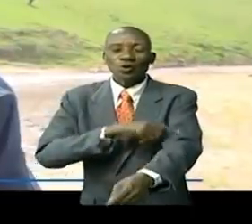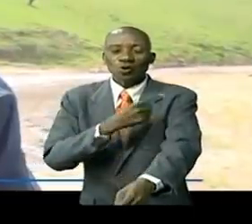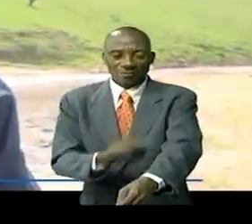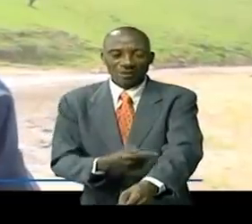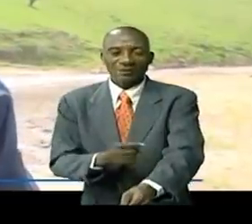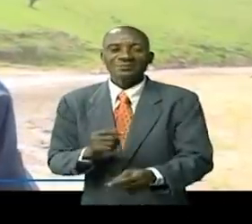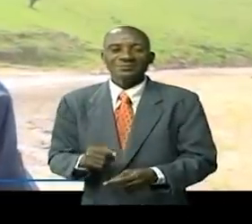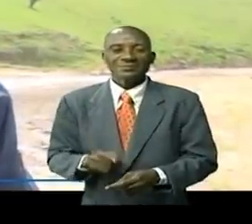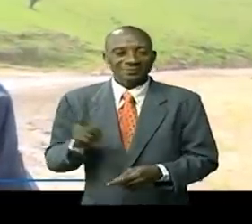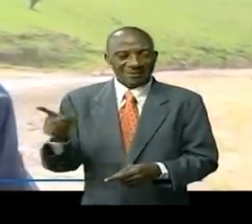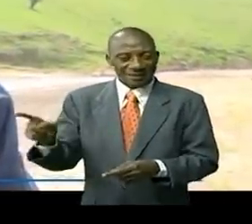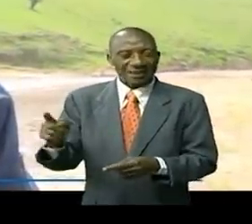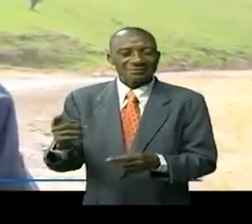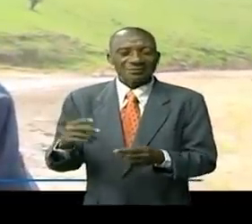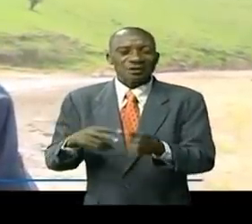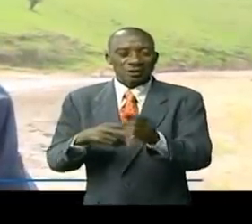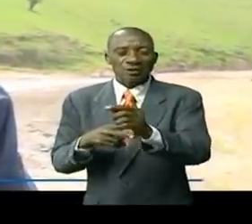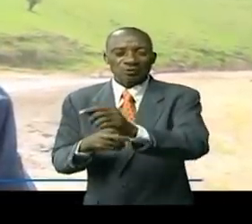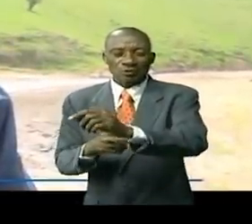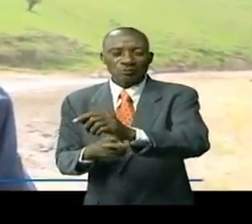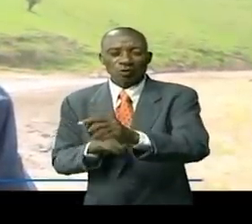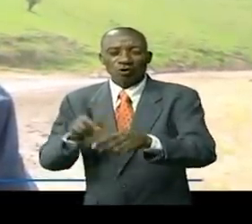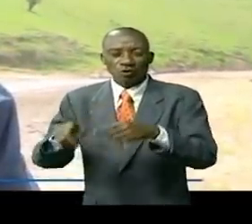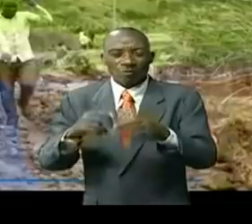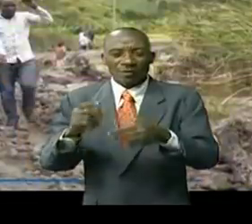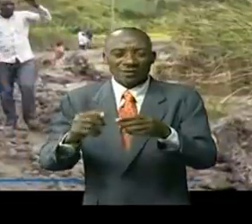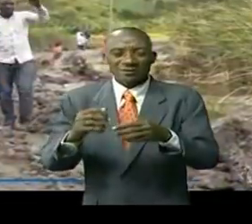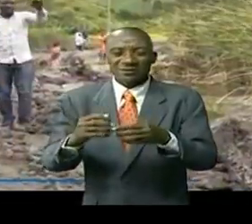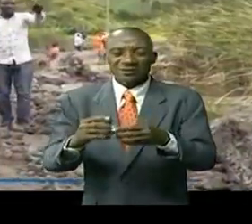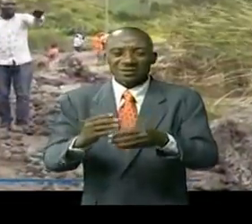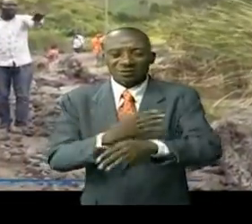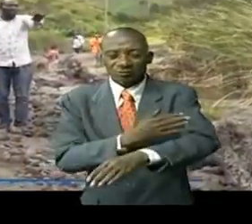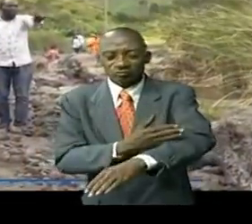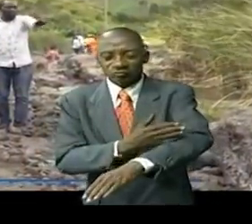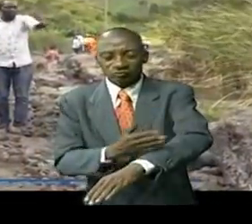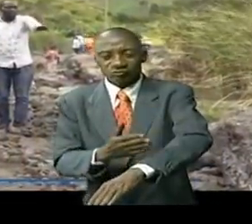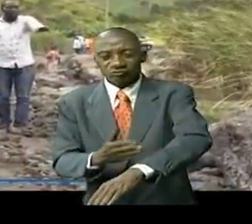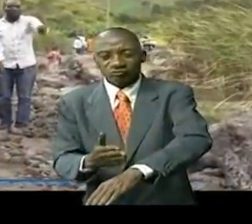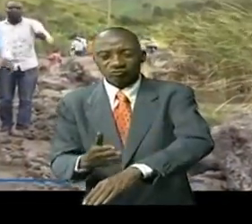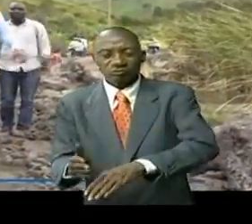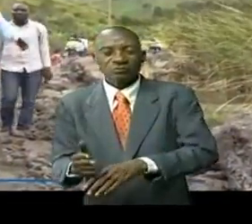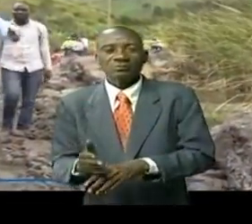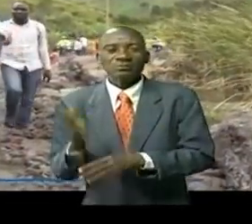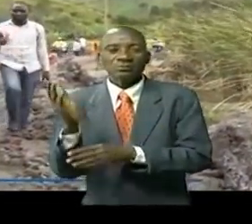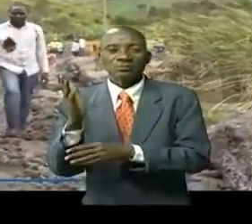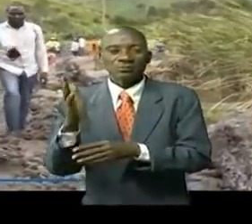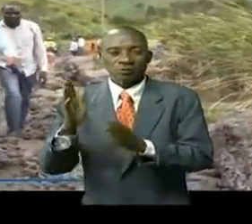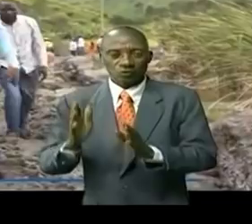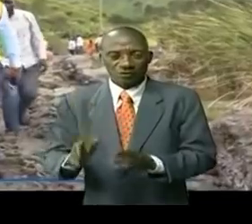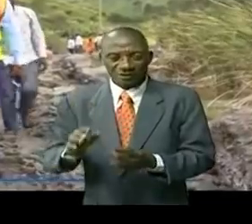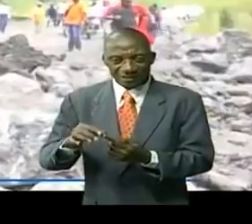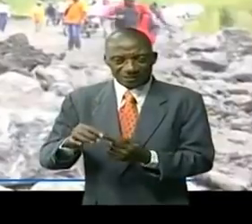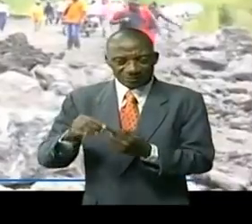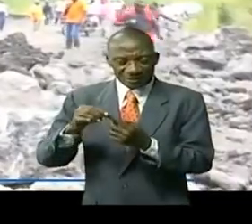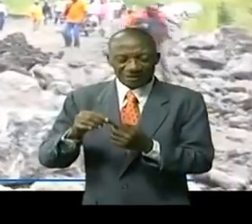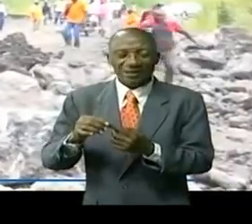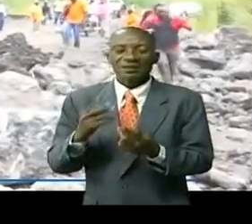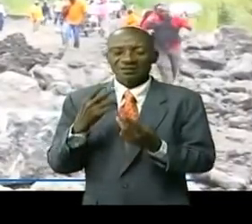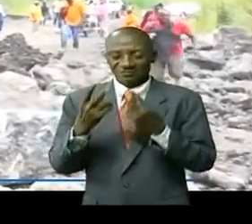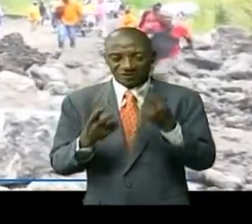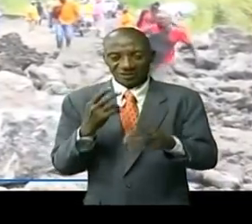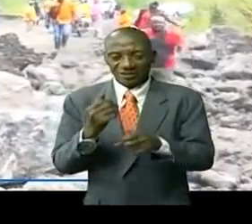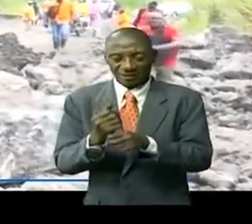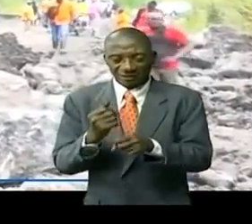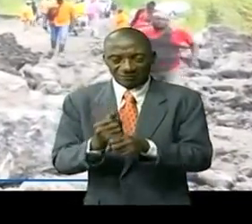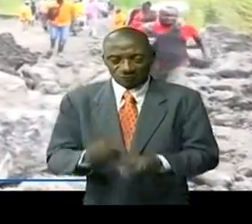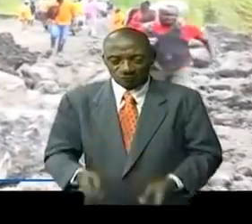dégâts. Peu avant cette descente sur la route Massissi-Walikale, le conseil principal venait d'inspecter les travaux exécutés sur la route